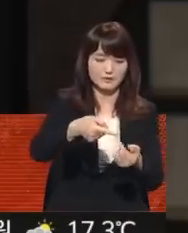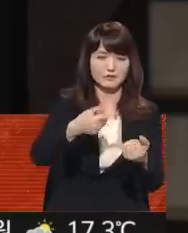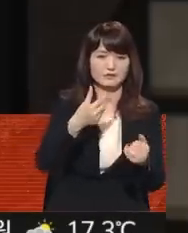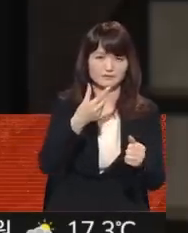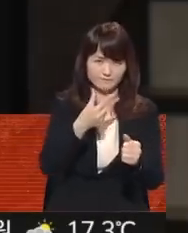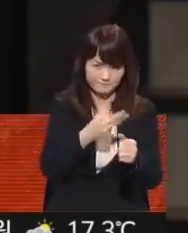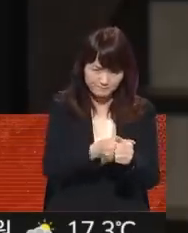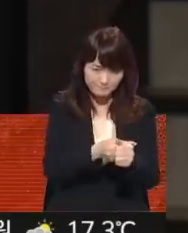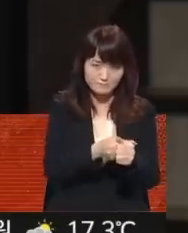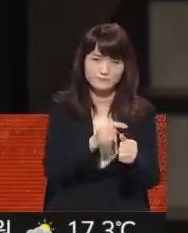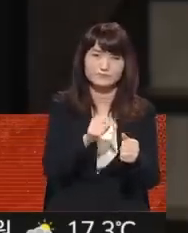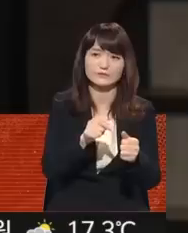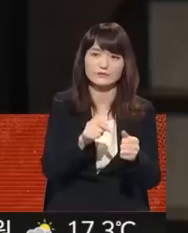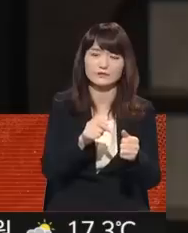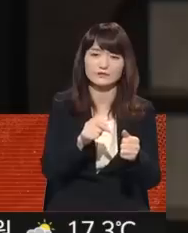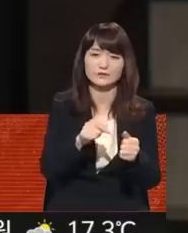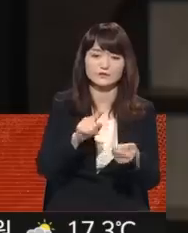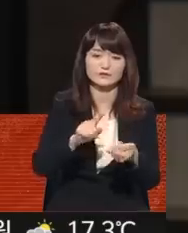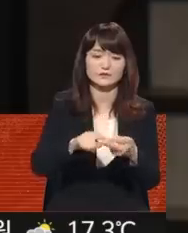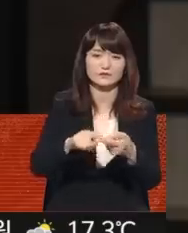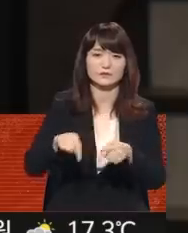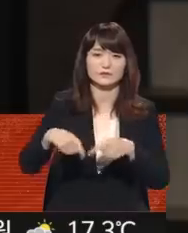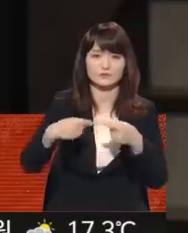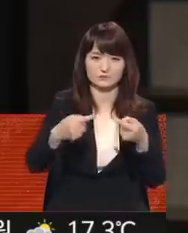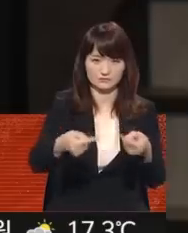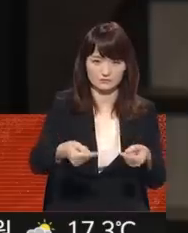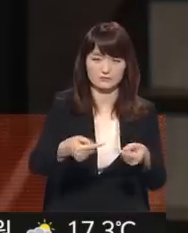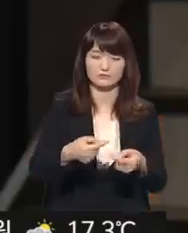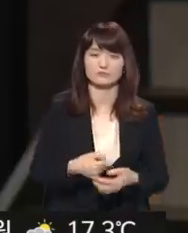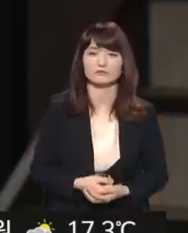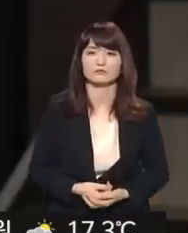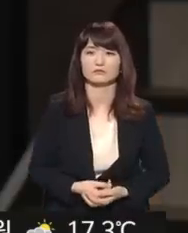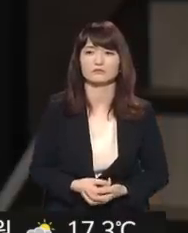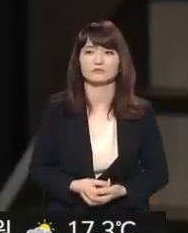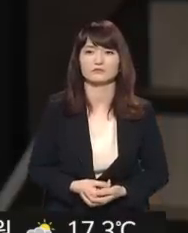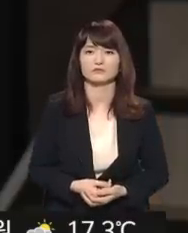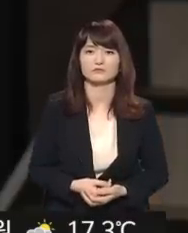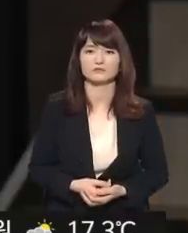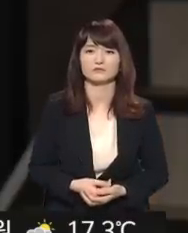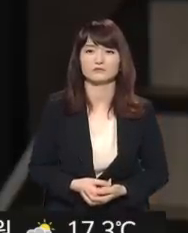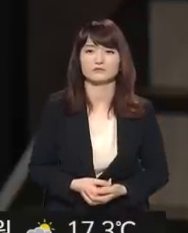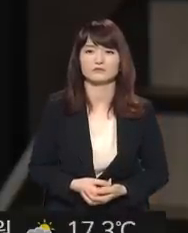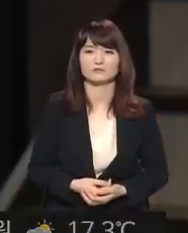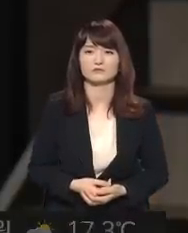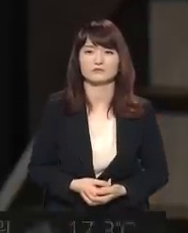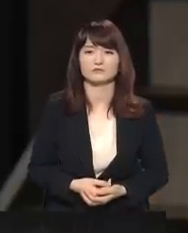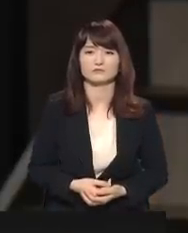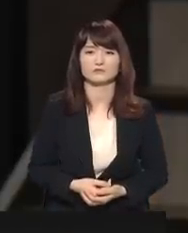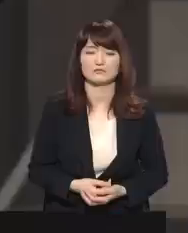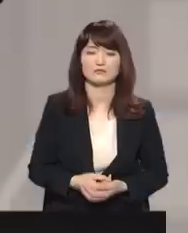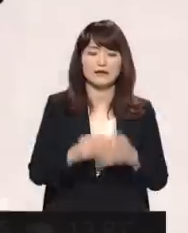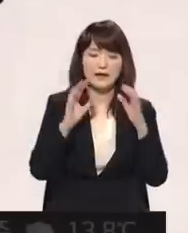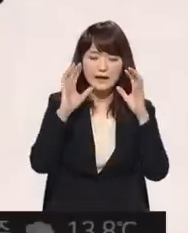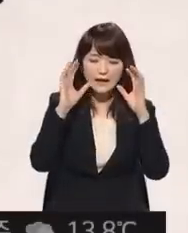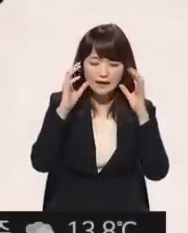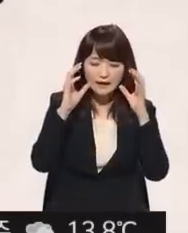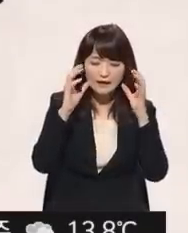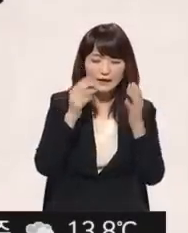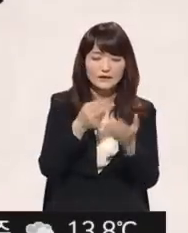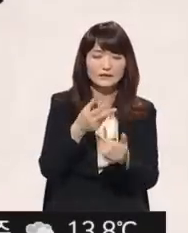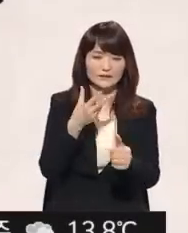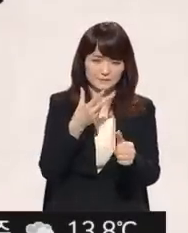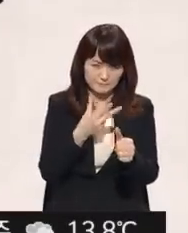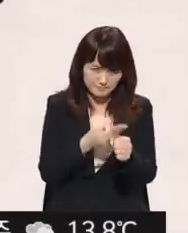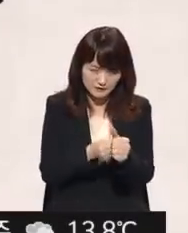거의 이제 자리에 있어야 되는 그런 상황이고 특히 이번 같은 경우는 성인하고 달라 가지고이 아동이기 때문에 특히 이제